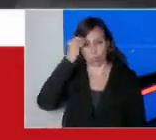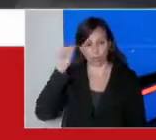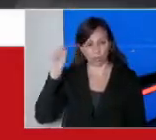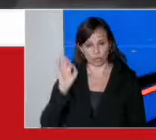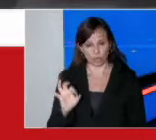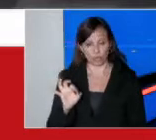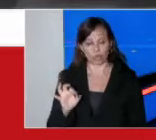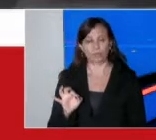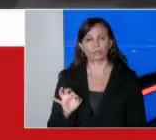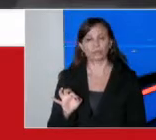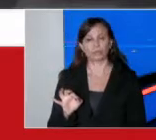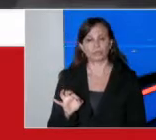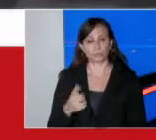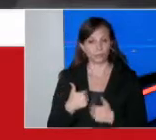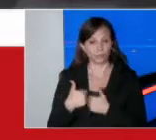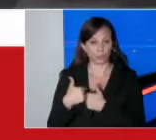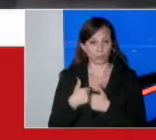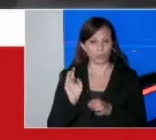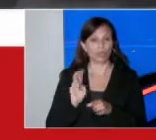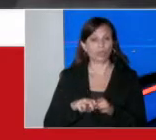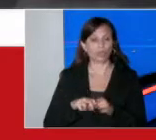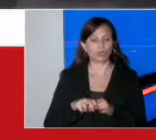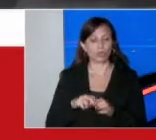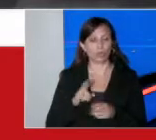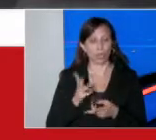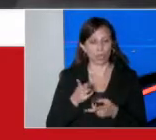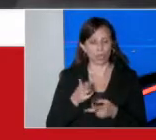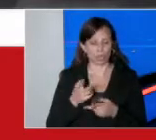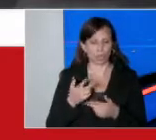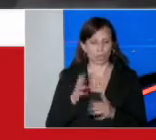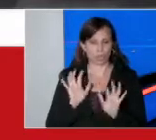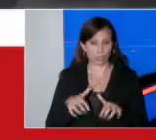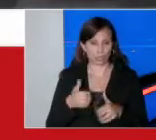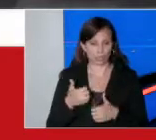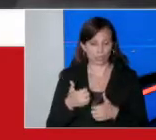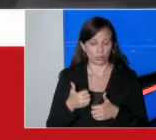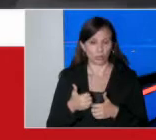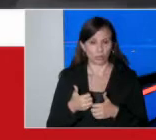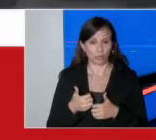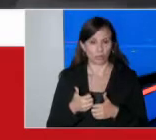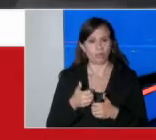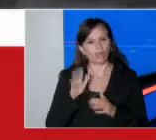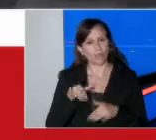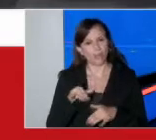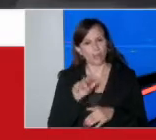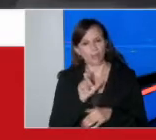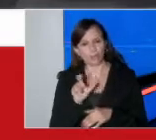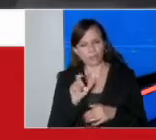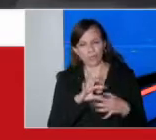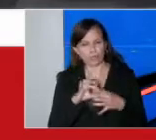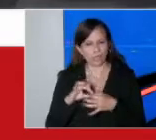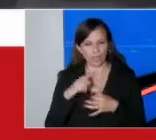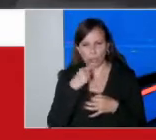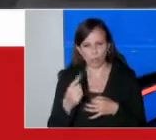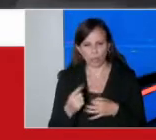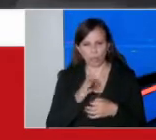שלו על ההתמודדות, ההשתתפות במרוץ לנשיאות, וגם לא מעט התבטאויות בעייתיות, בכלל